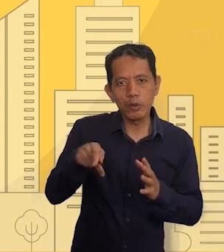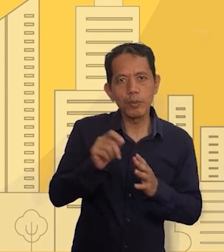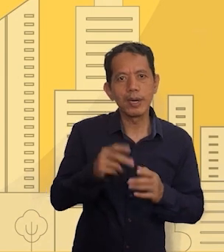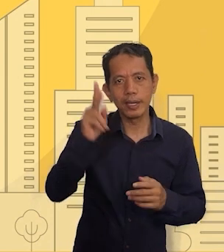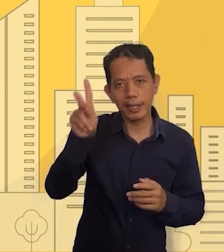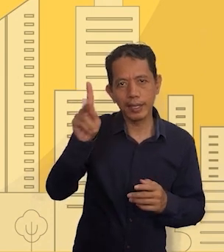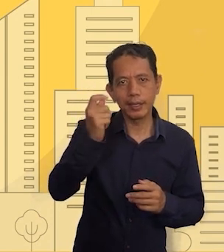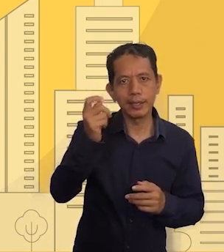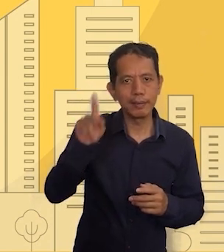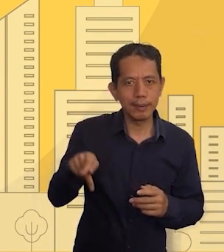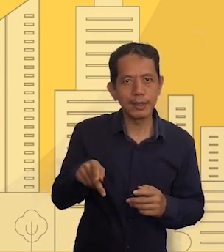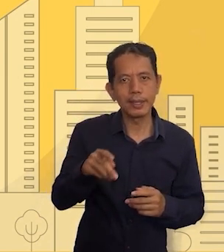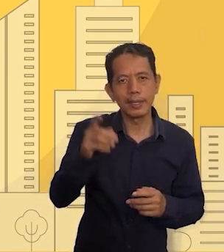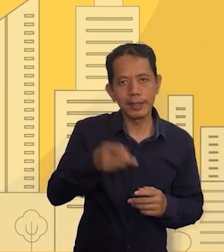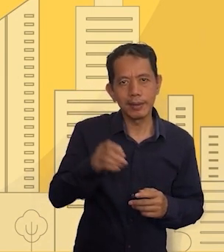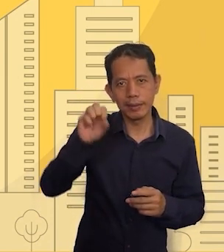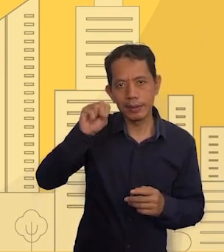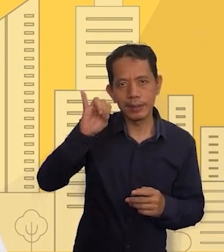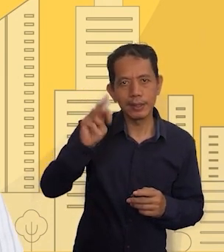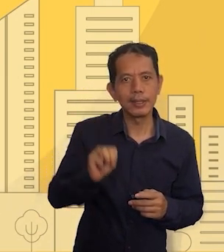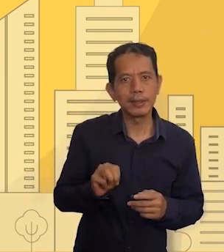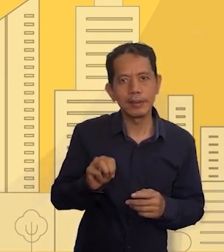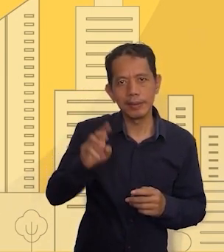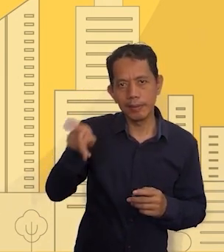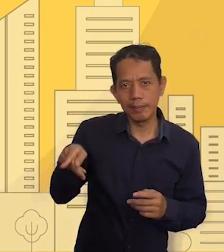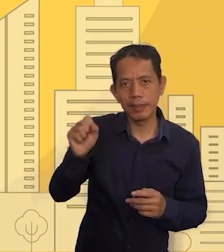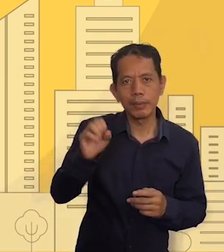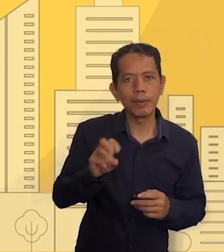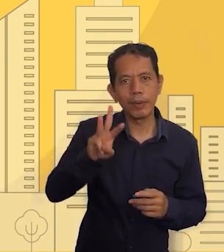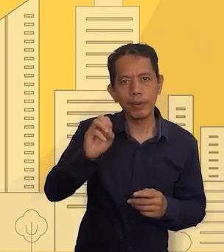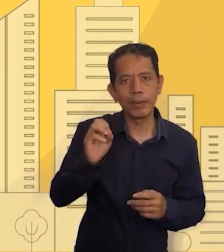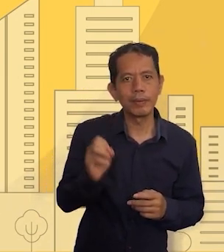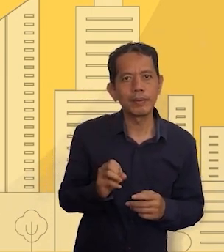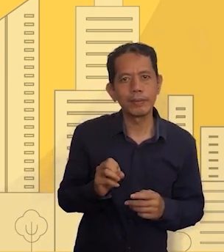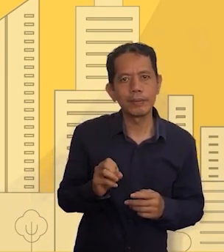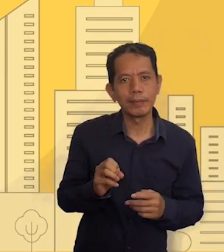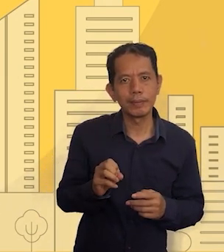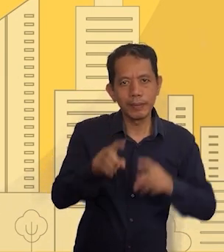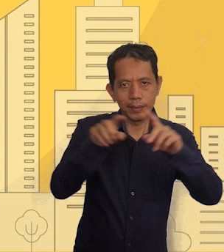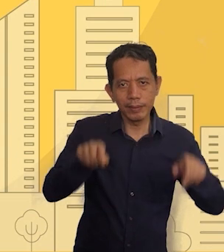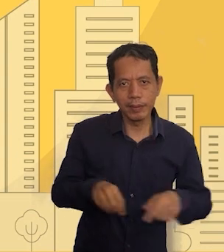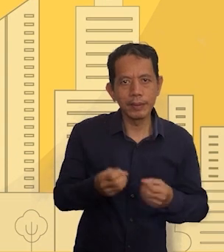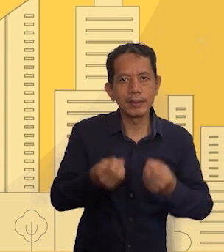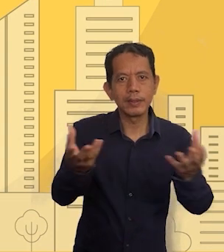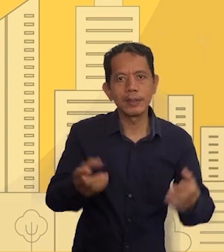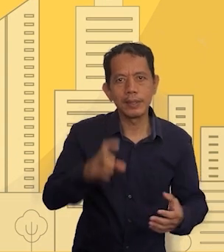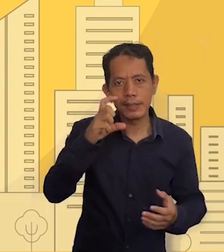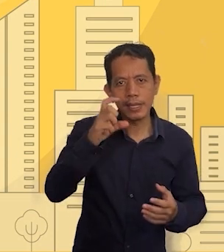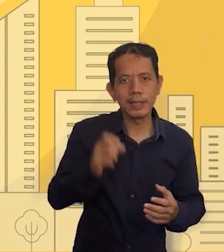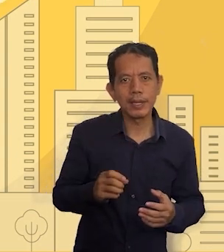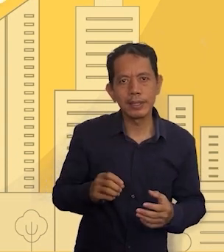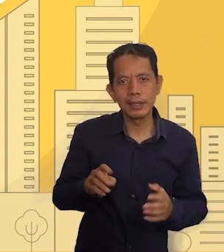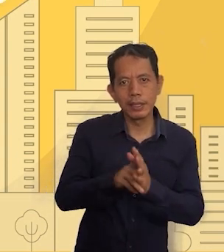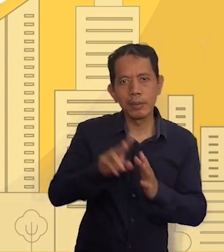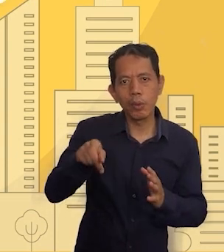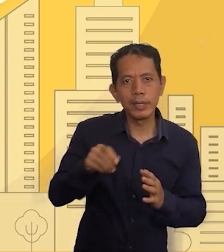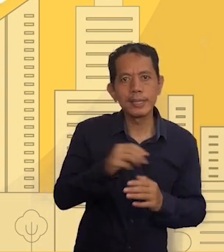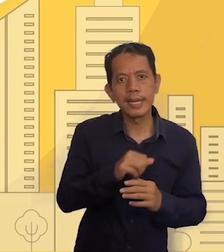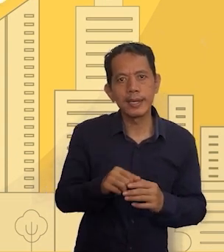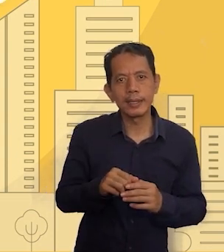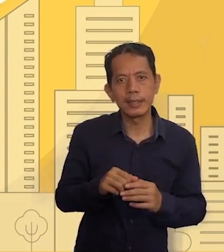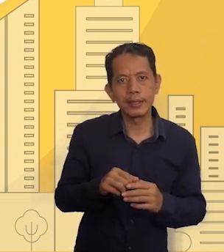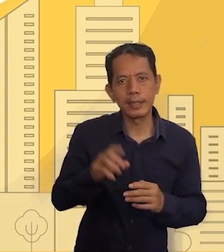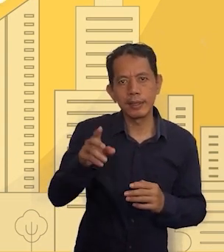berupa KTP atau SIM atau paspor, surat keterangan catatan